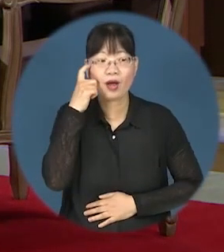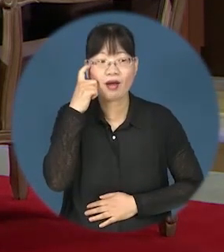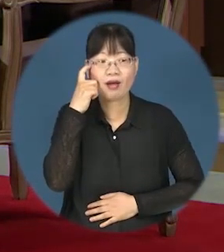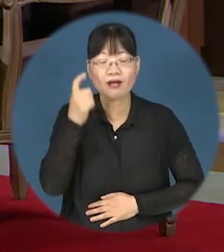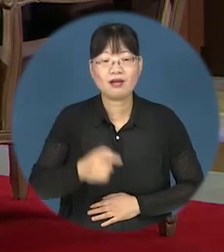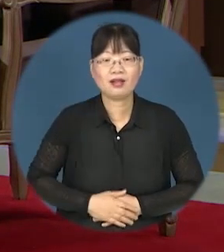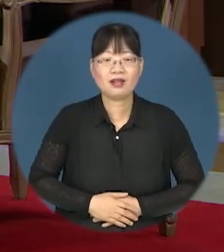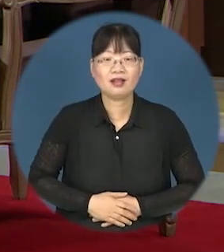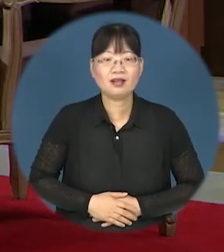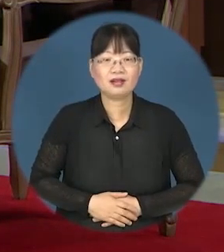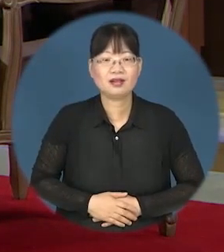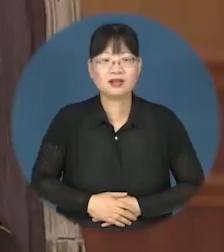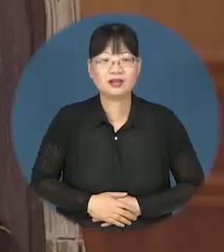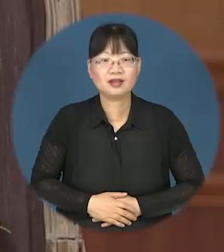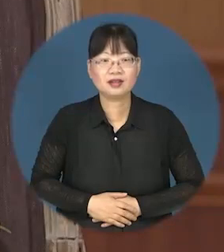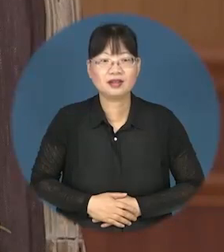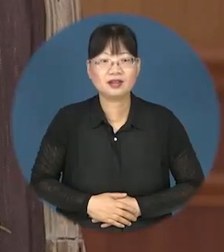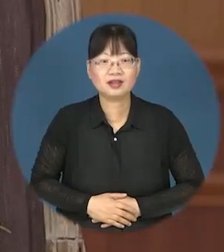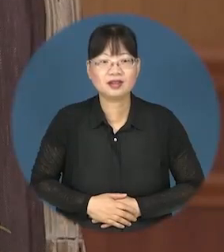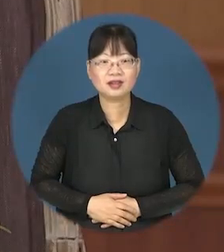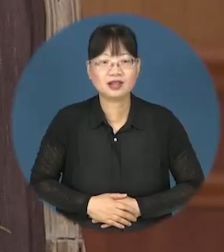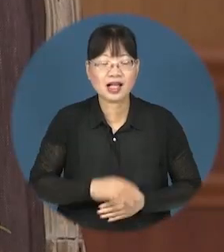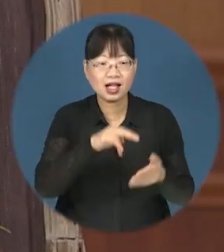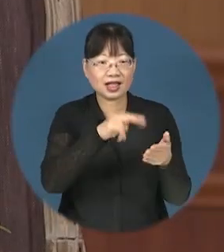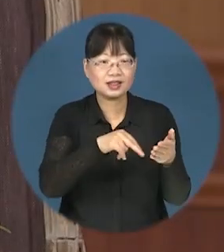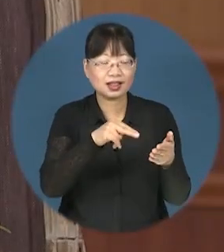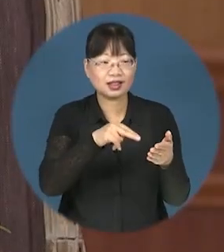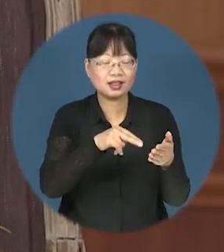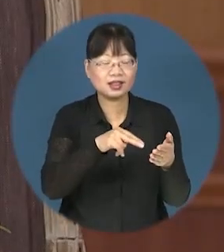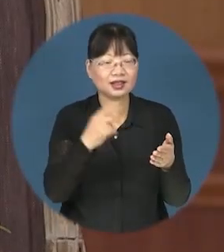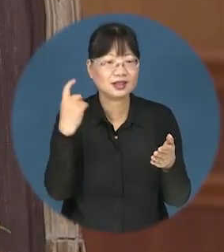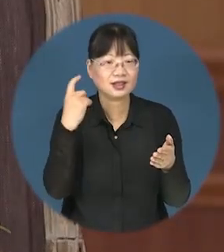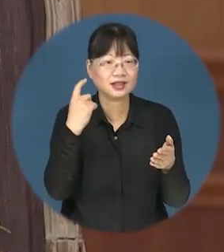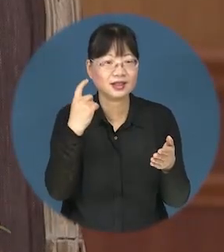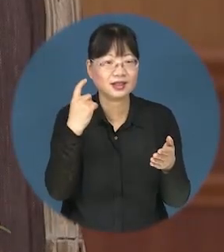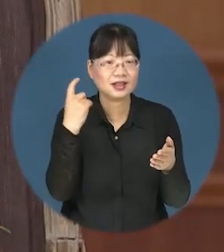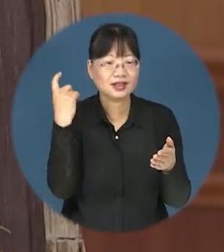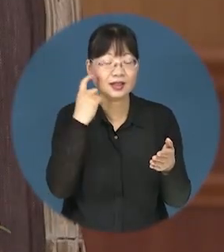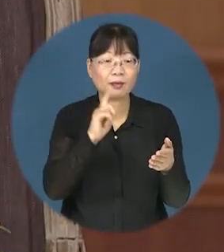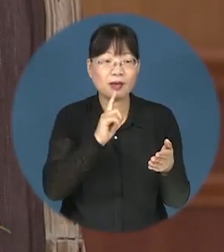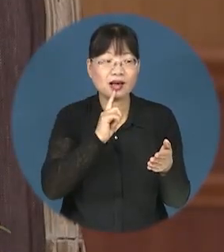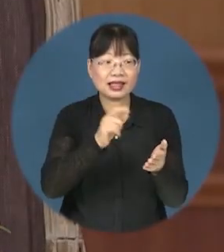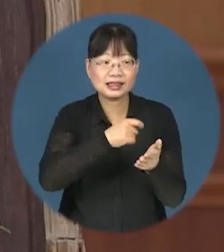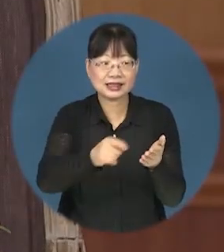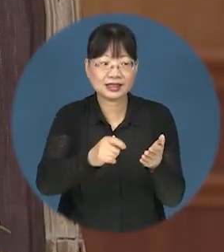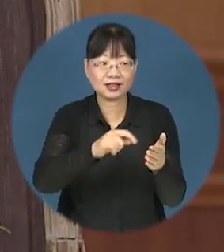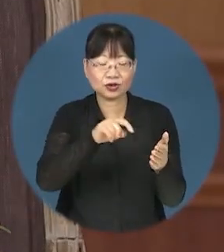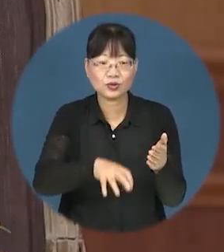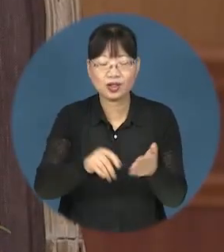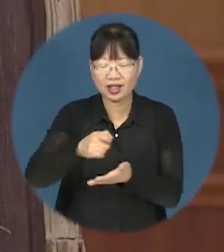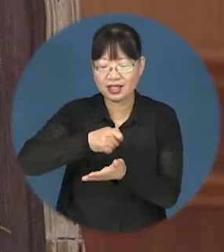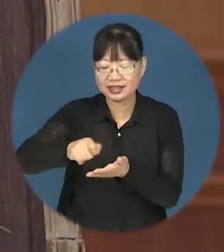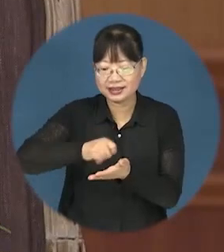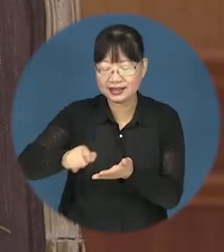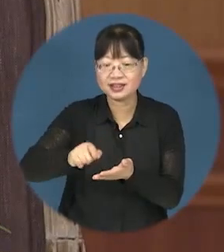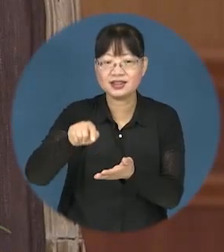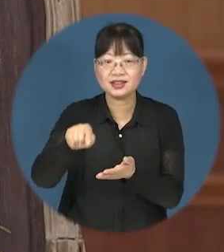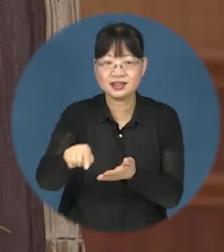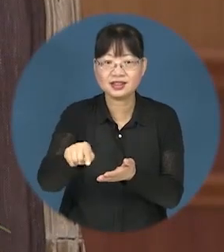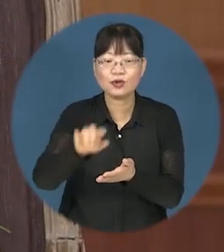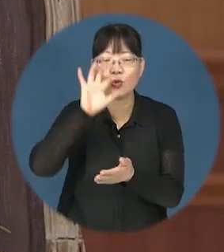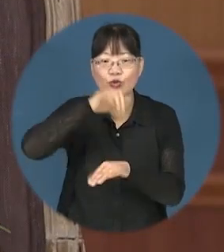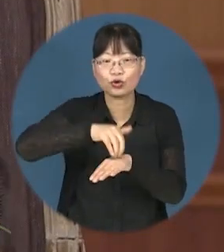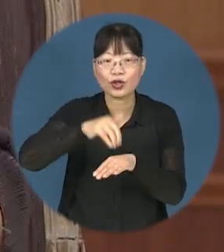그렇게 많아 줘야 하구요 그 이렇게 듣기 말하기 쓰기 중에서 지금 쓰기가 굉장히 결여되고